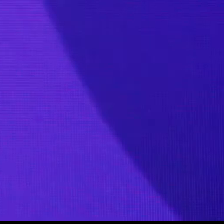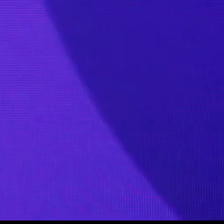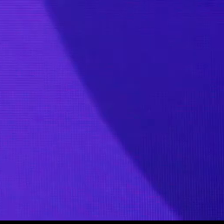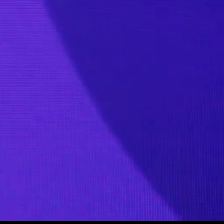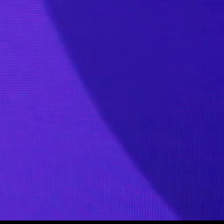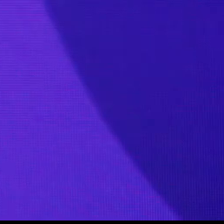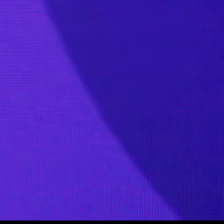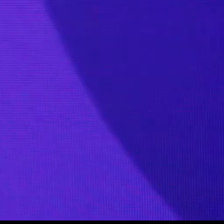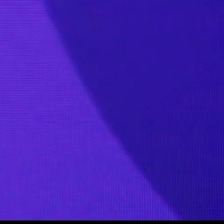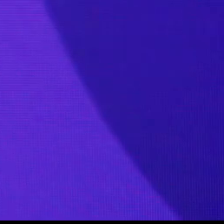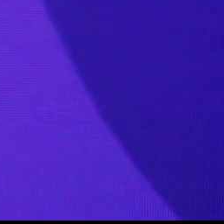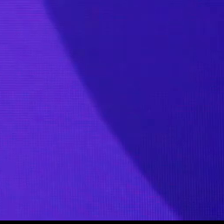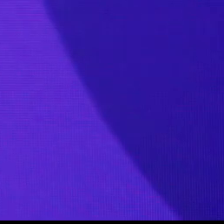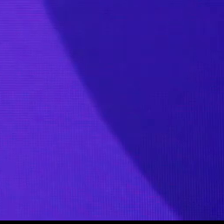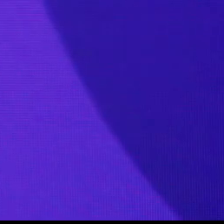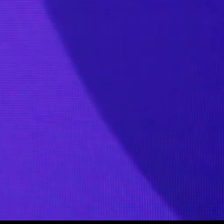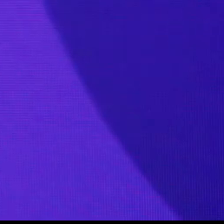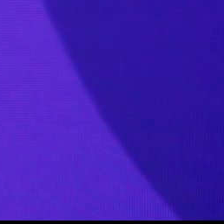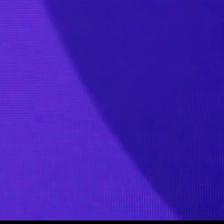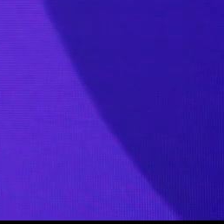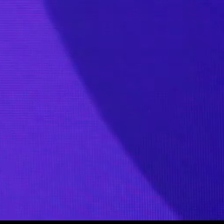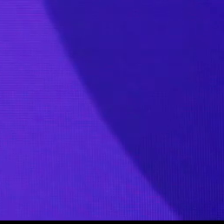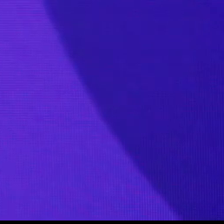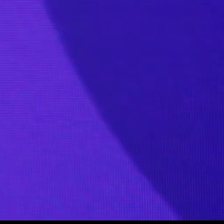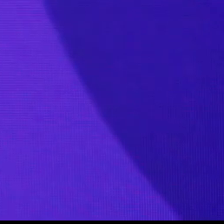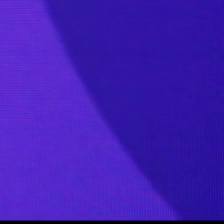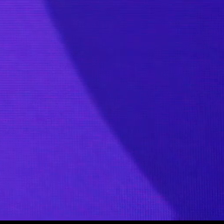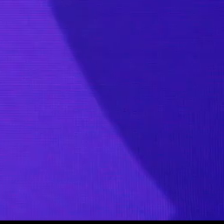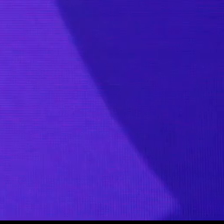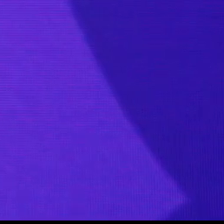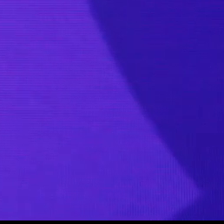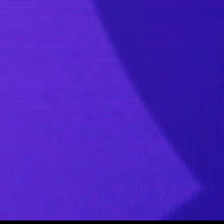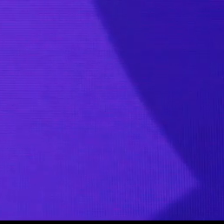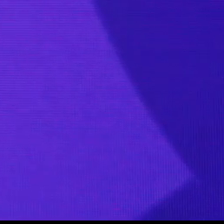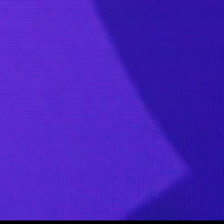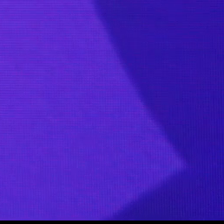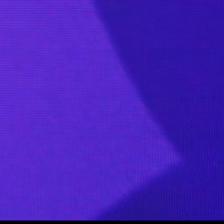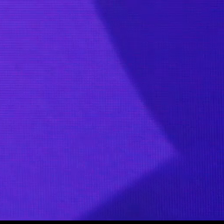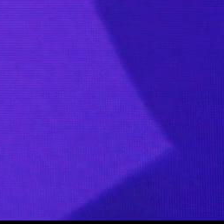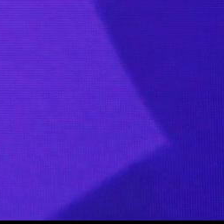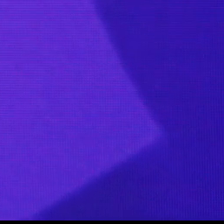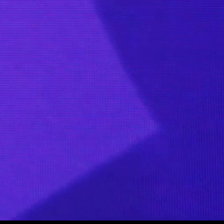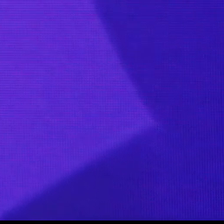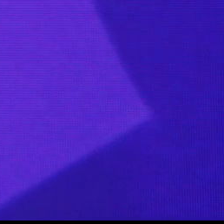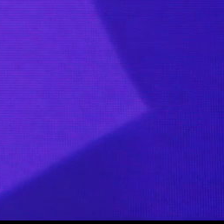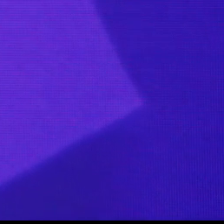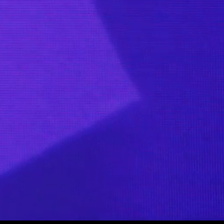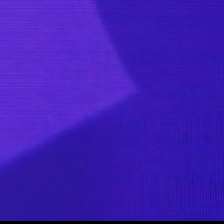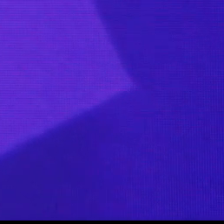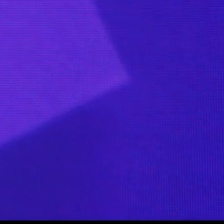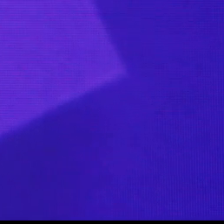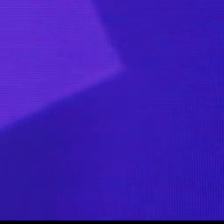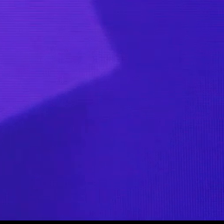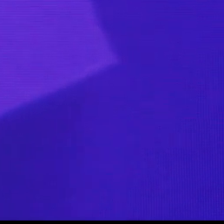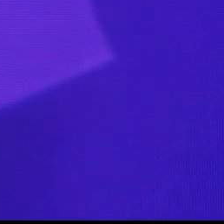Bonjour et merci d'être avec nous pour ces rencontres de la recherche et de l'innovation consacrées pour cette édition à la transformation